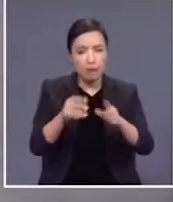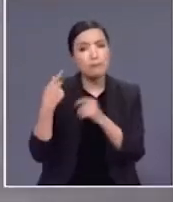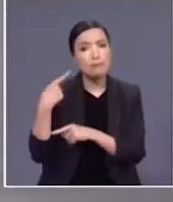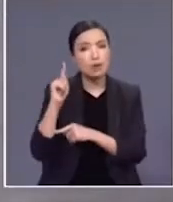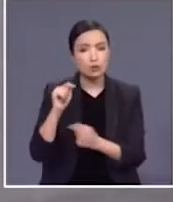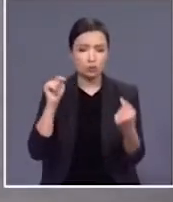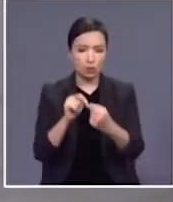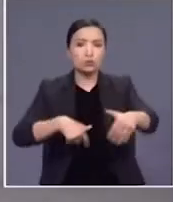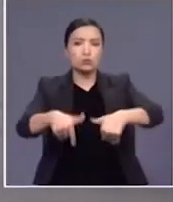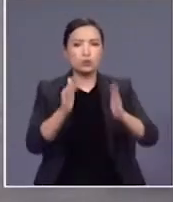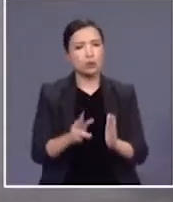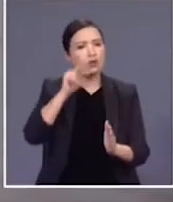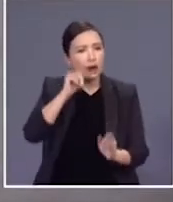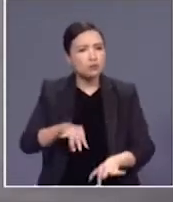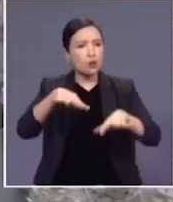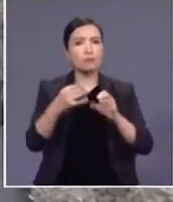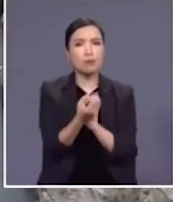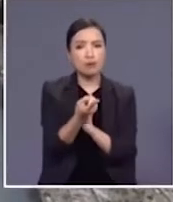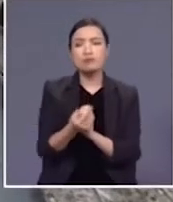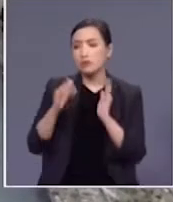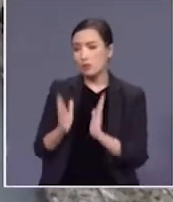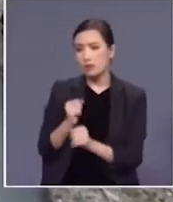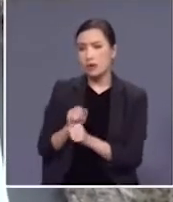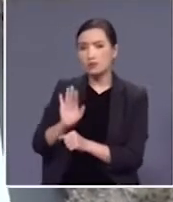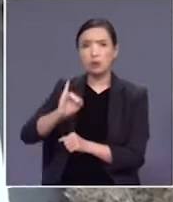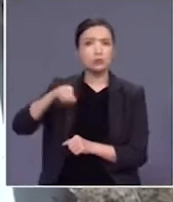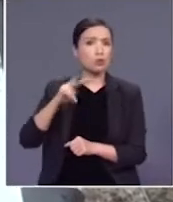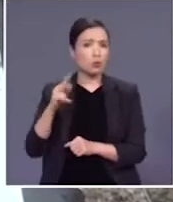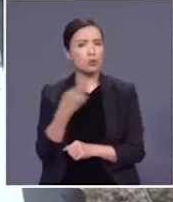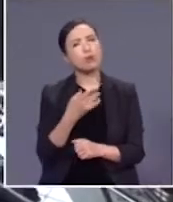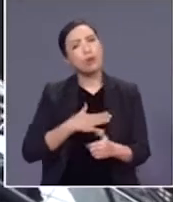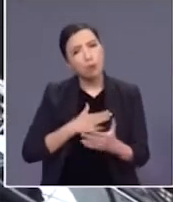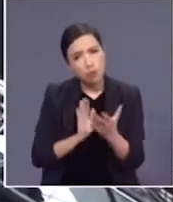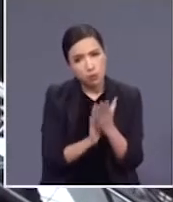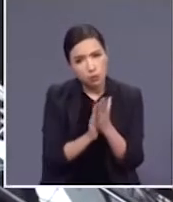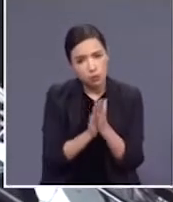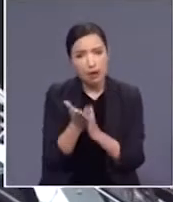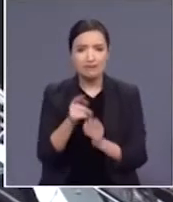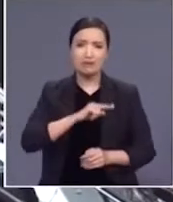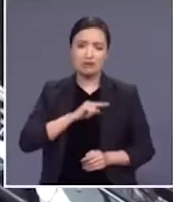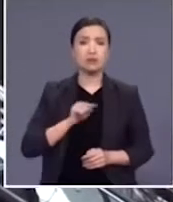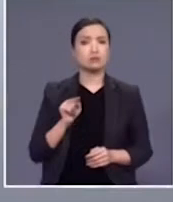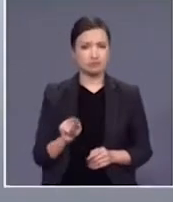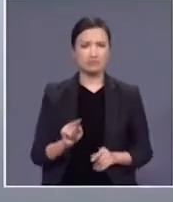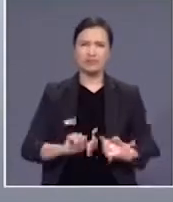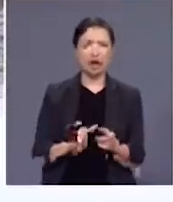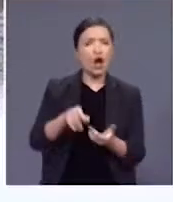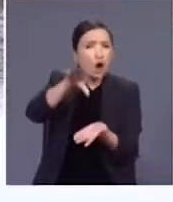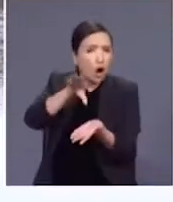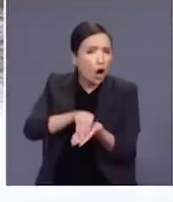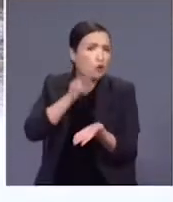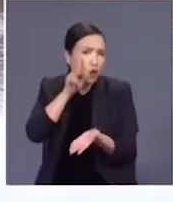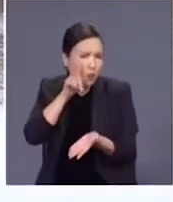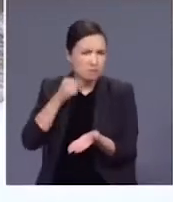ชน์ต่อผู้ประสบภัยและการทำงานของเจ้าหน้าที่ผมขอชื่นชมไว้ด้วยนะครับณที่นี้แต่สำหรับบางข้อมูลที่อา